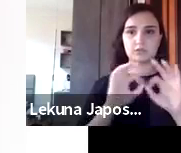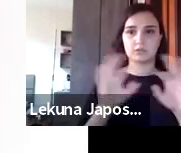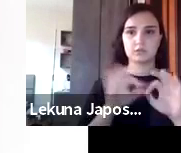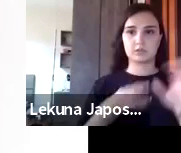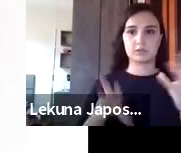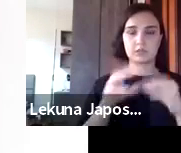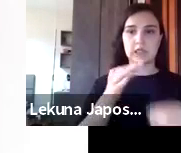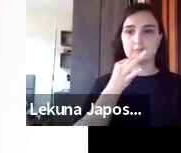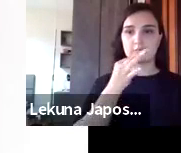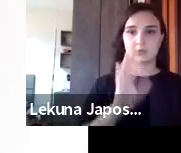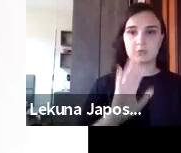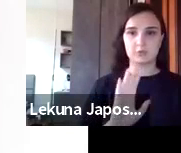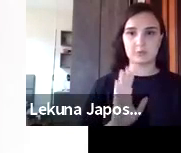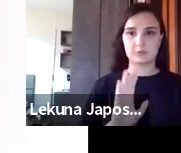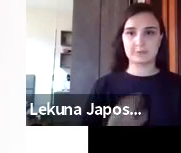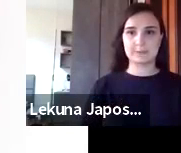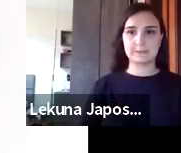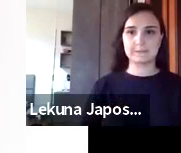არ მოეწონოს